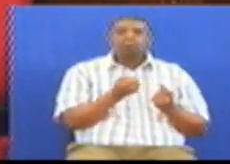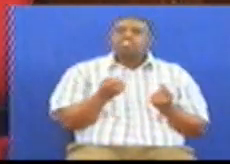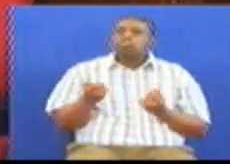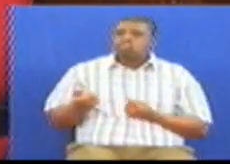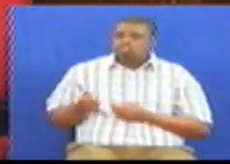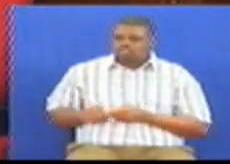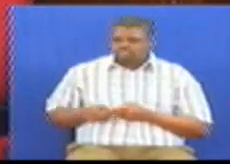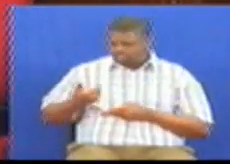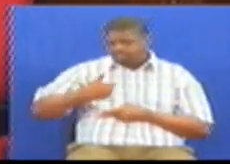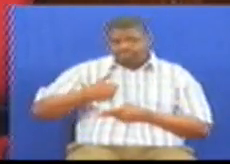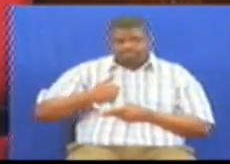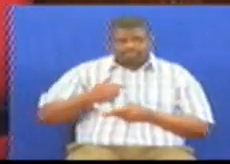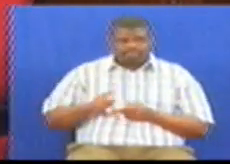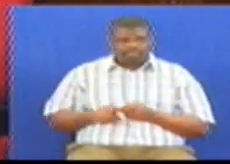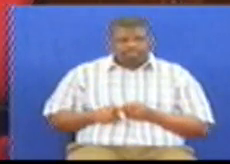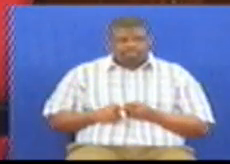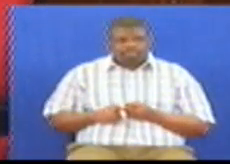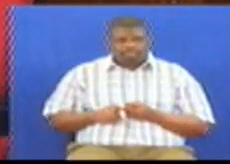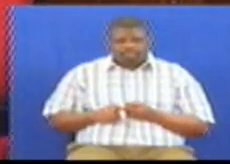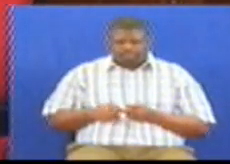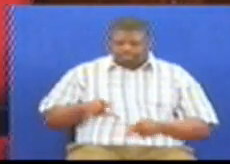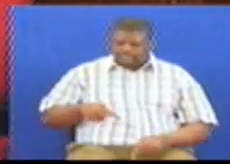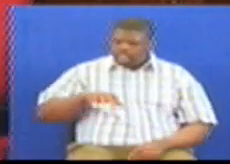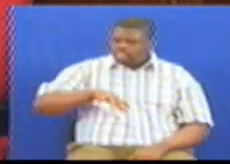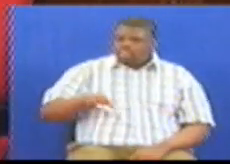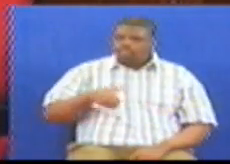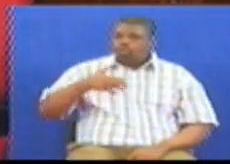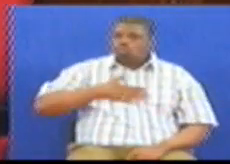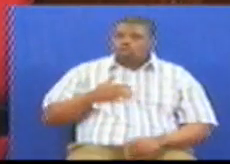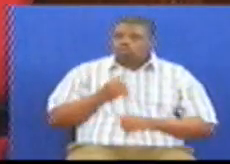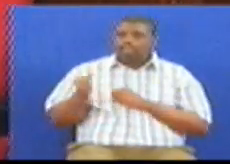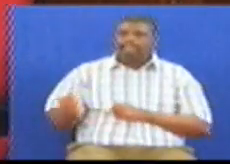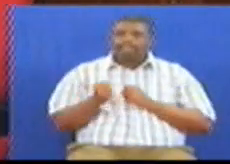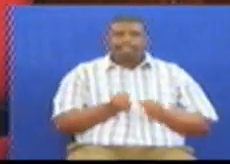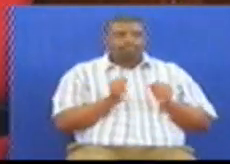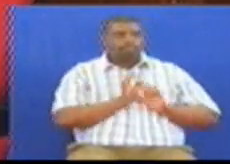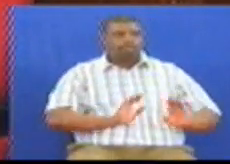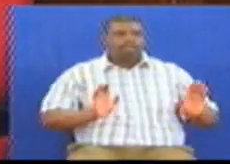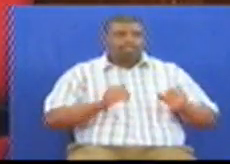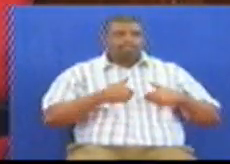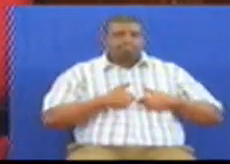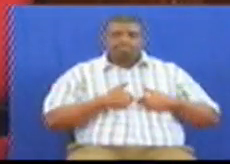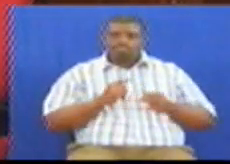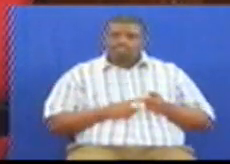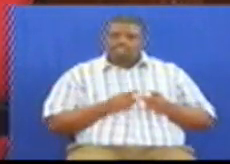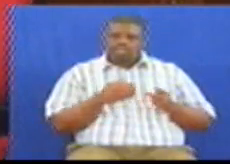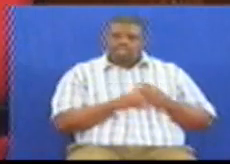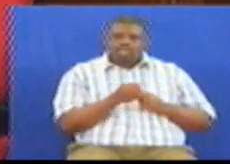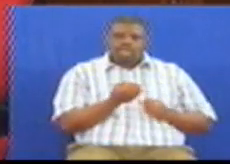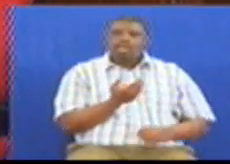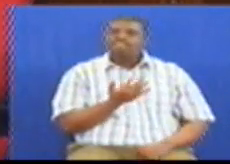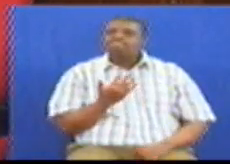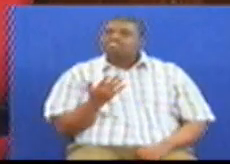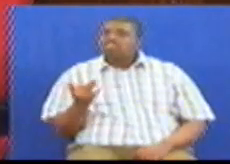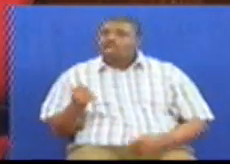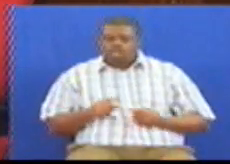ambayo jimboni kwangu tumetendewa. Mimi waga naenda na figa. Nikianza na